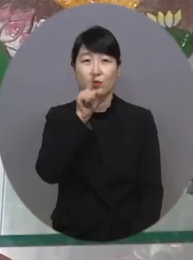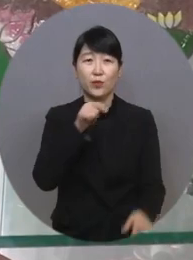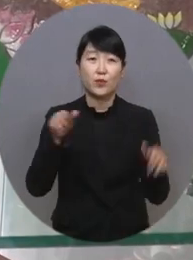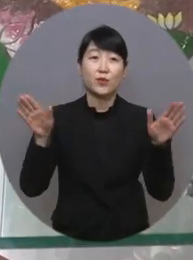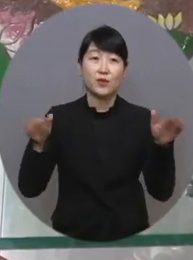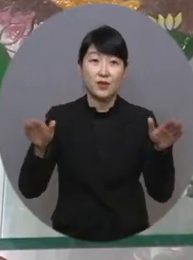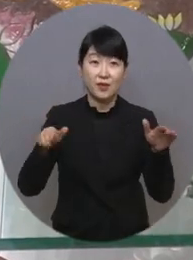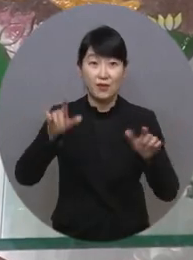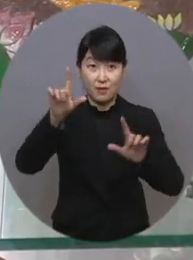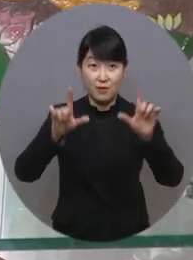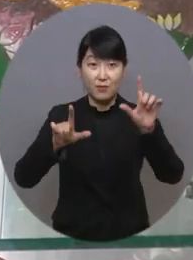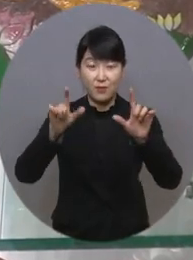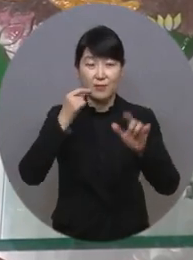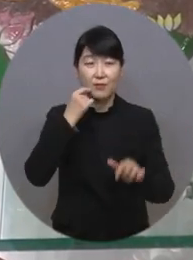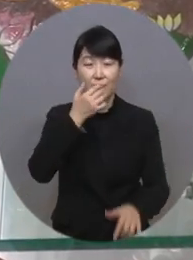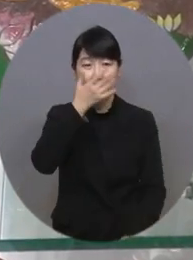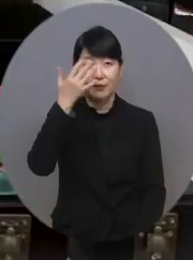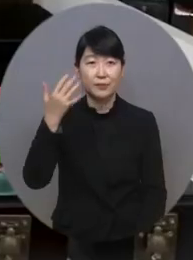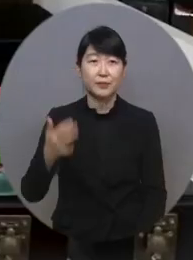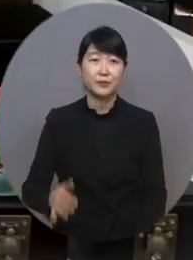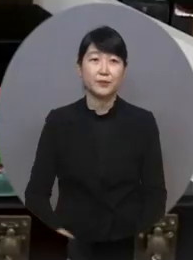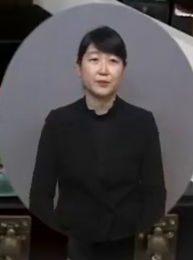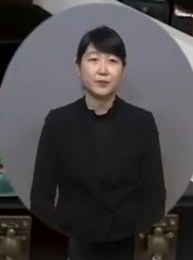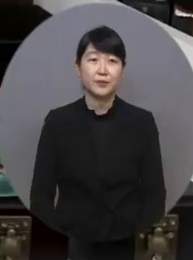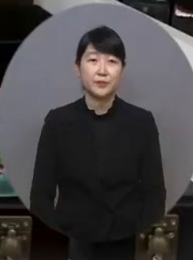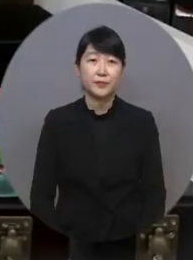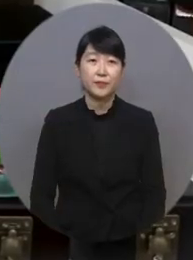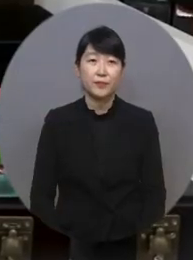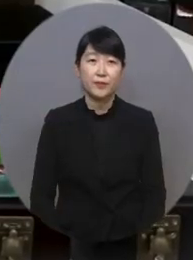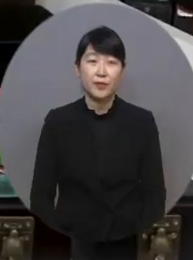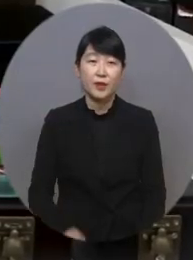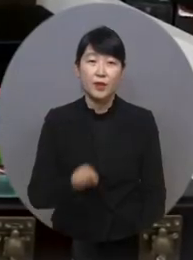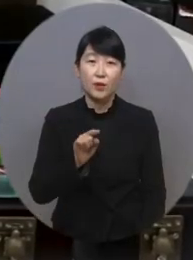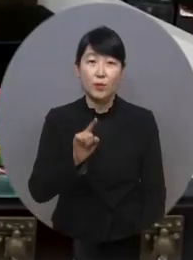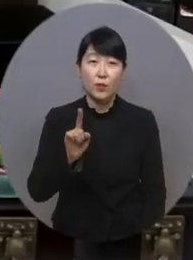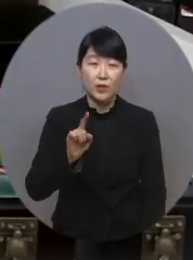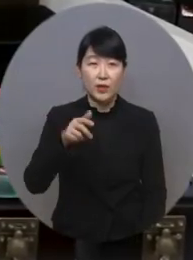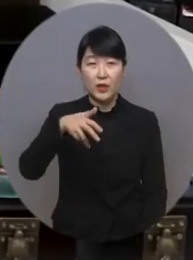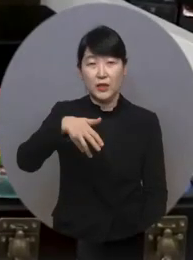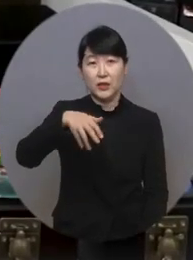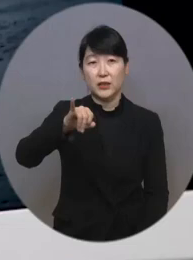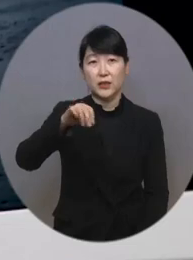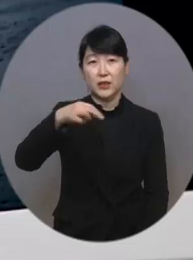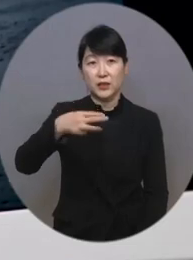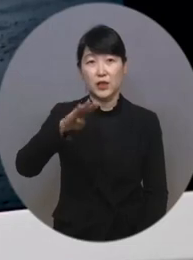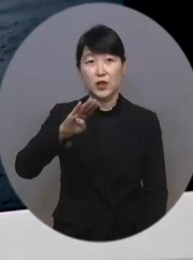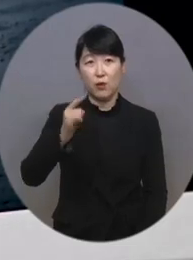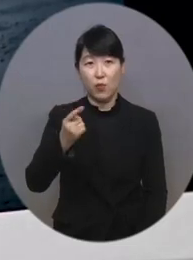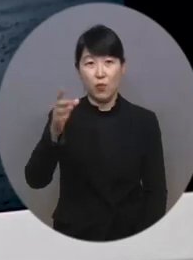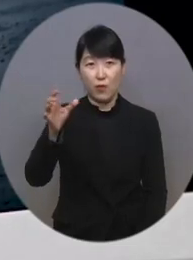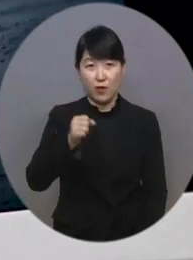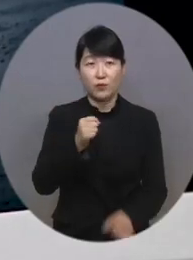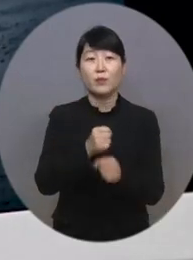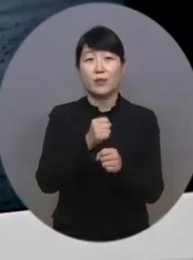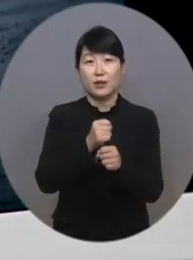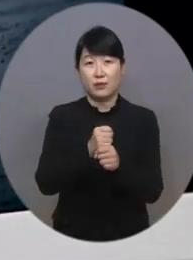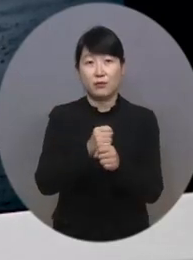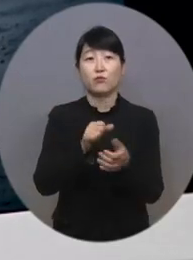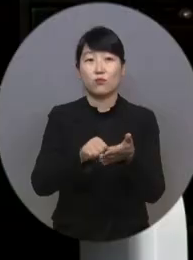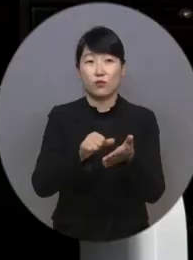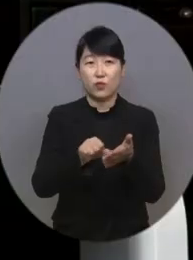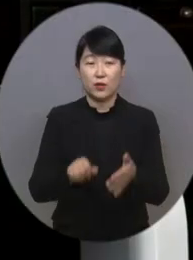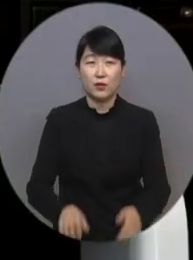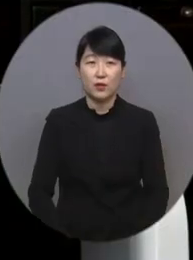날개짓까지 더없이 아름답습니다. 이 작품들은 칠보로 장식된 공예품들입니다. 일곱